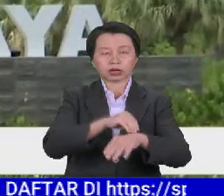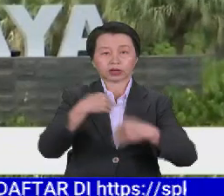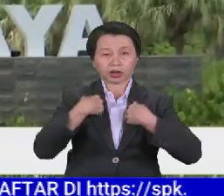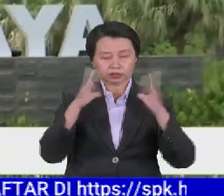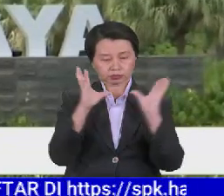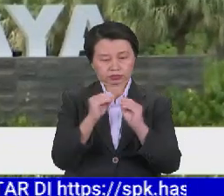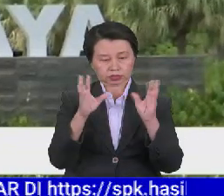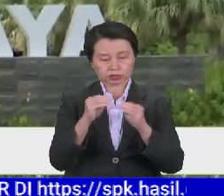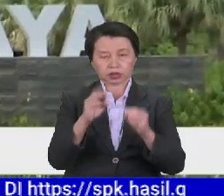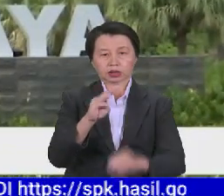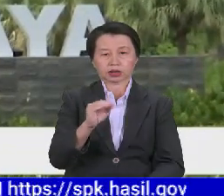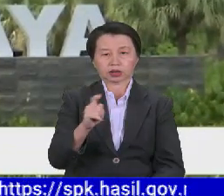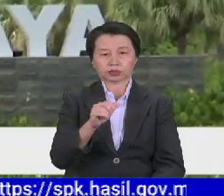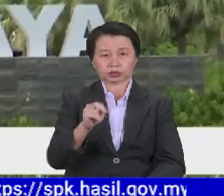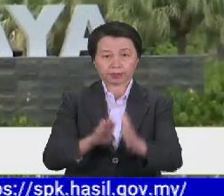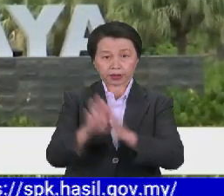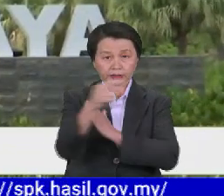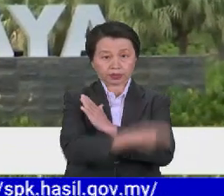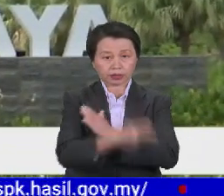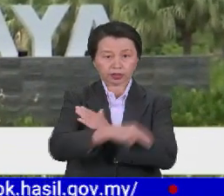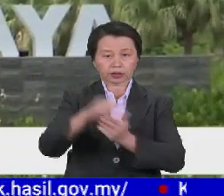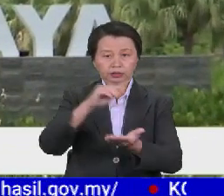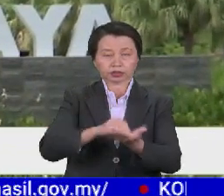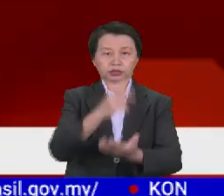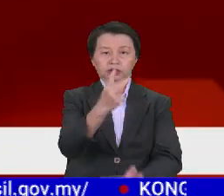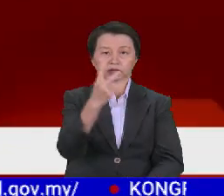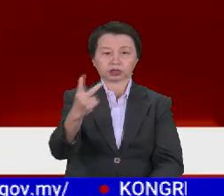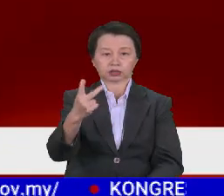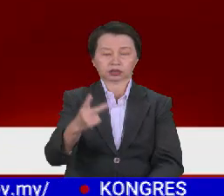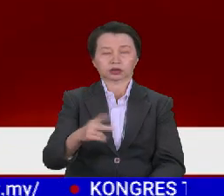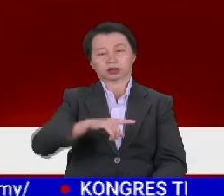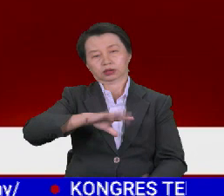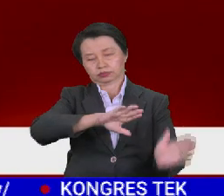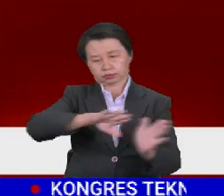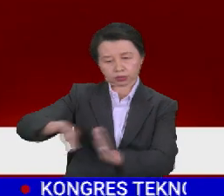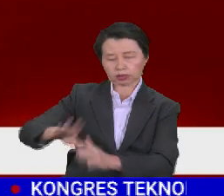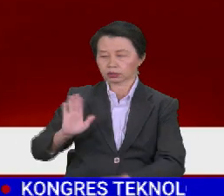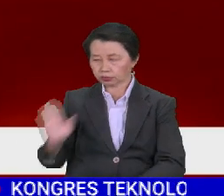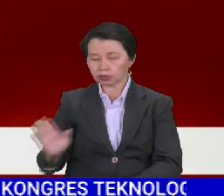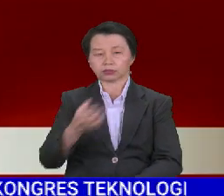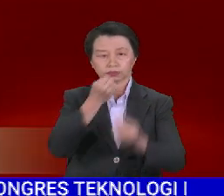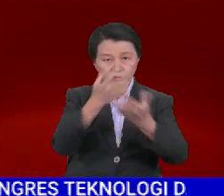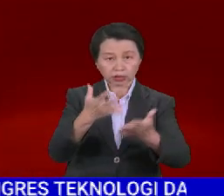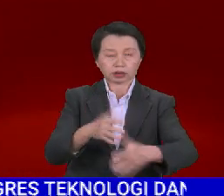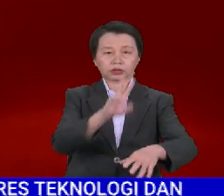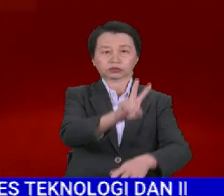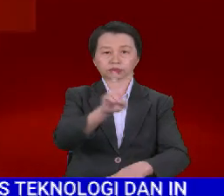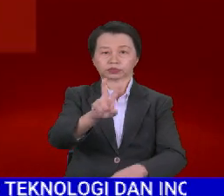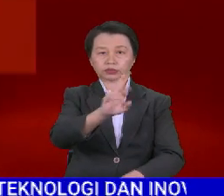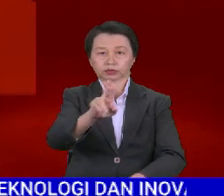mensyarat majelis tindakan pembangunan negeri di menara Kinabalu dalam perkembangan lain beliau memaklungkan selama